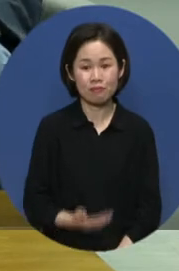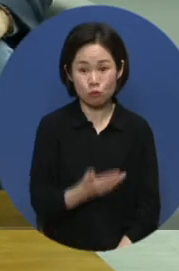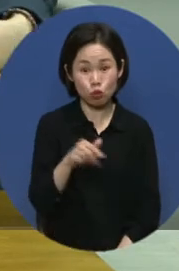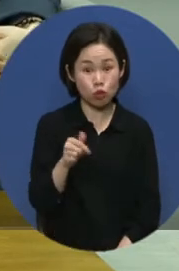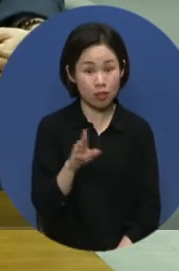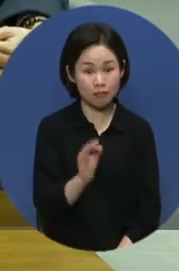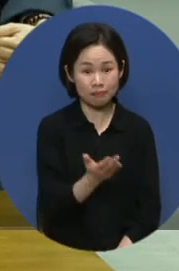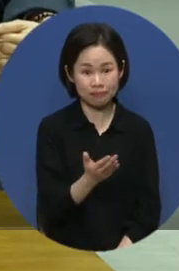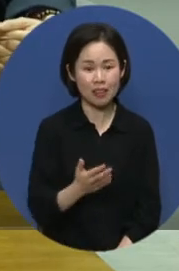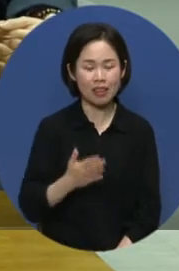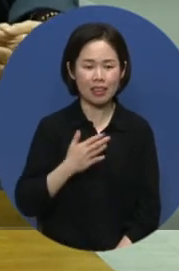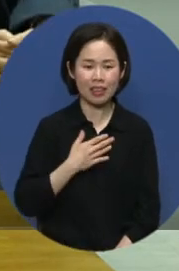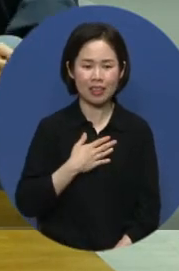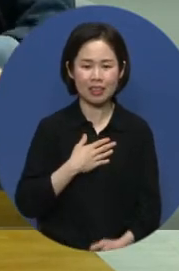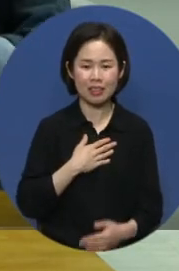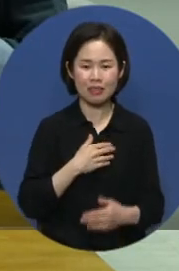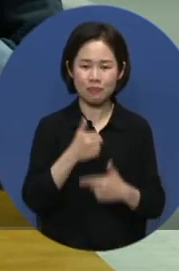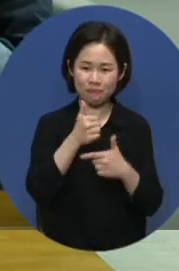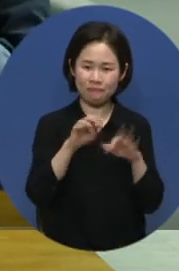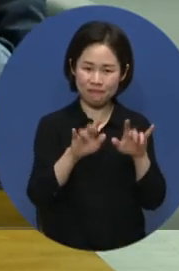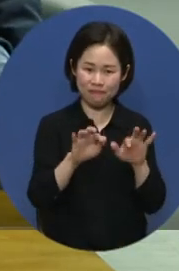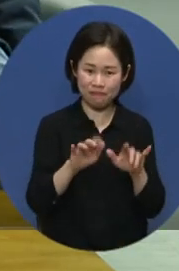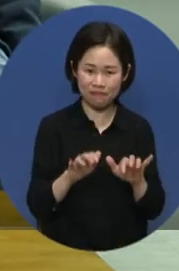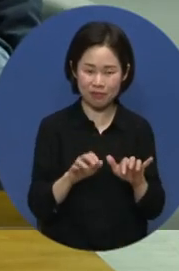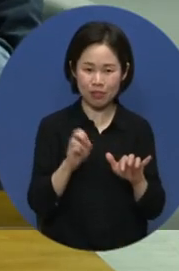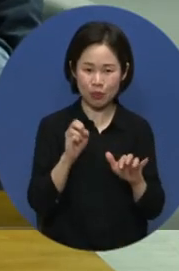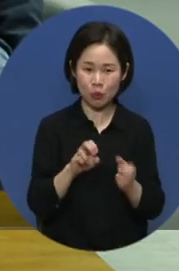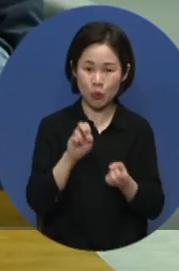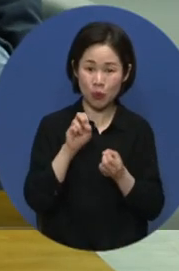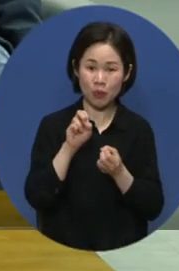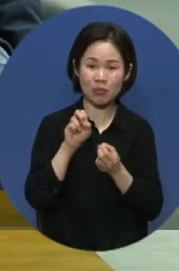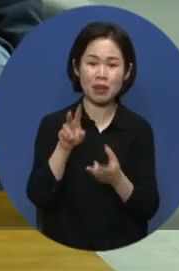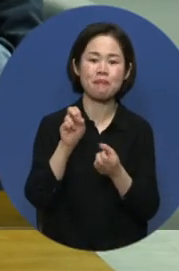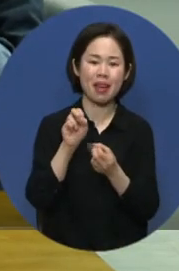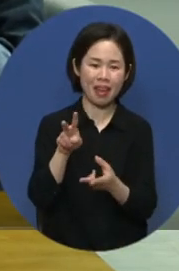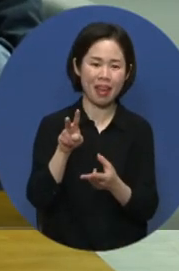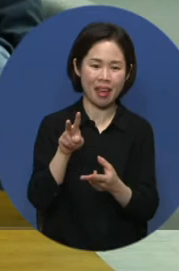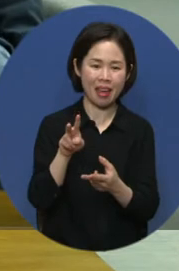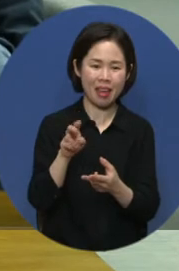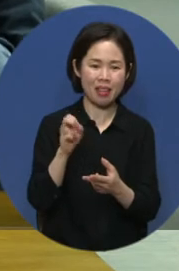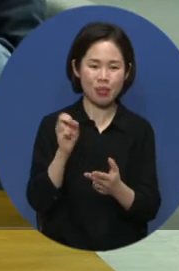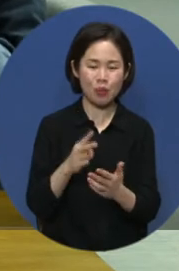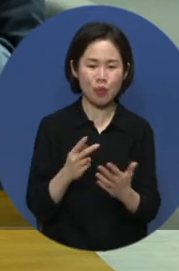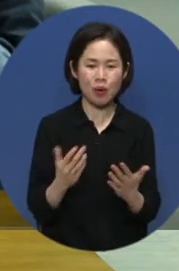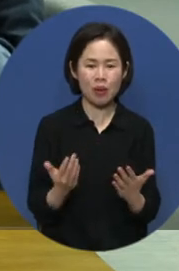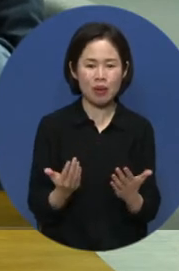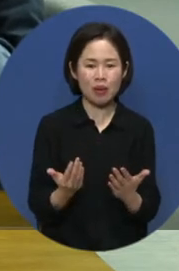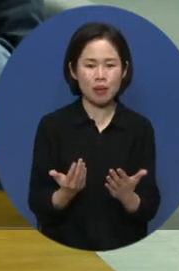씨는? 저는 워드 작성이랑 택배 보내기랑